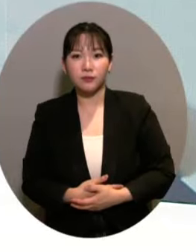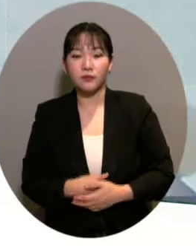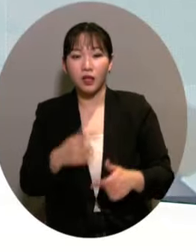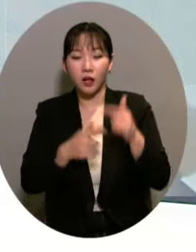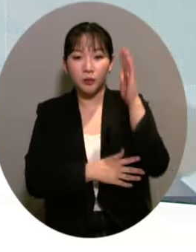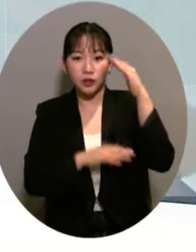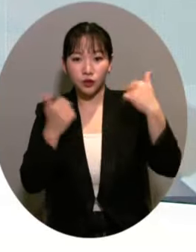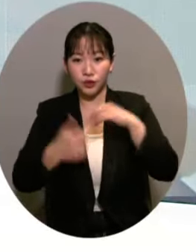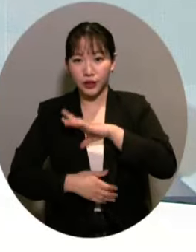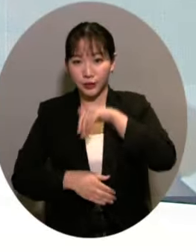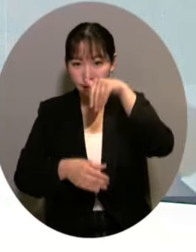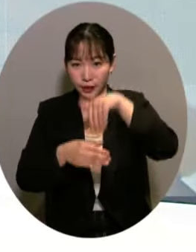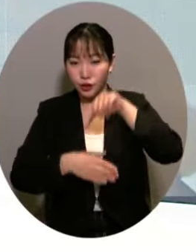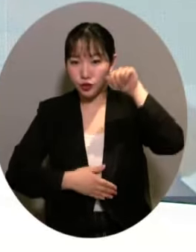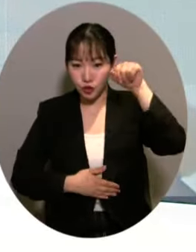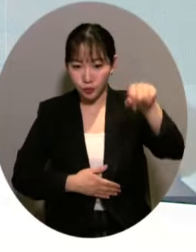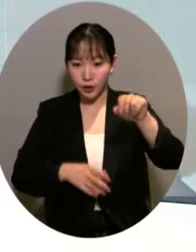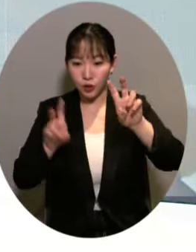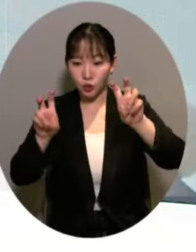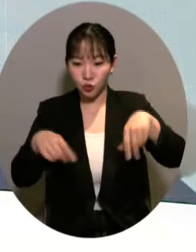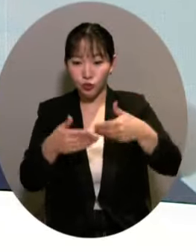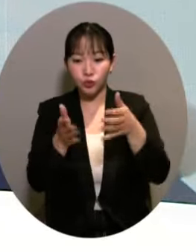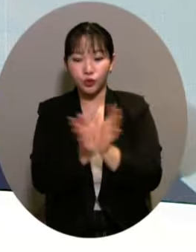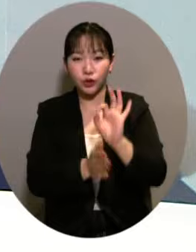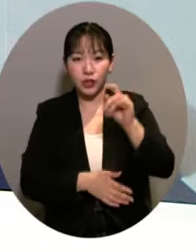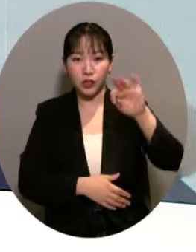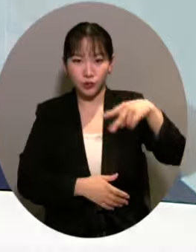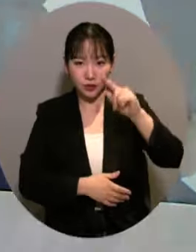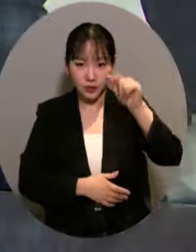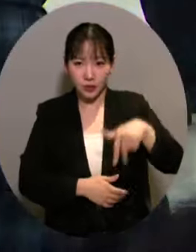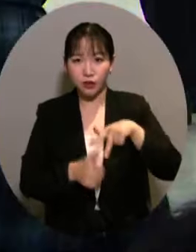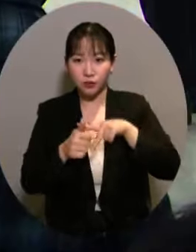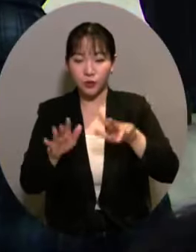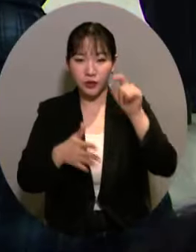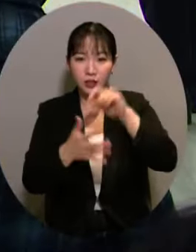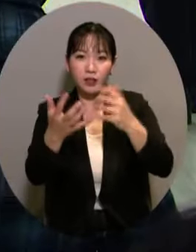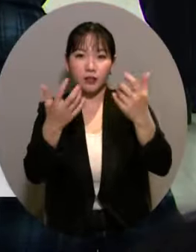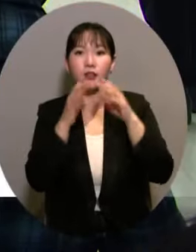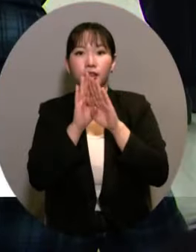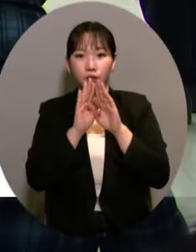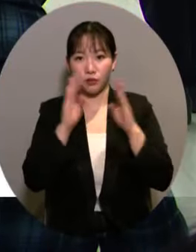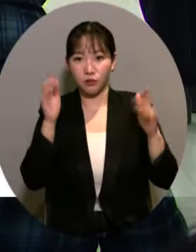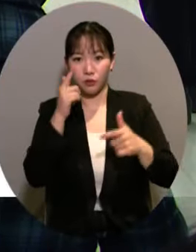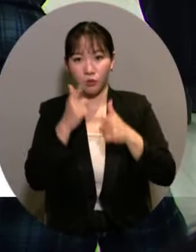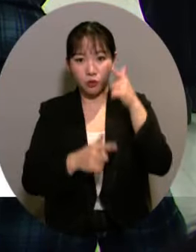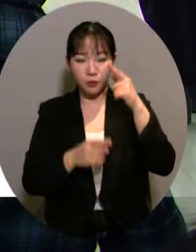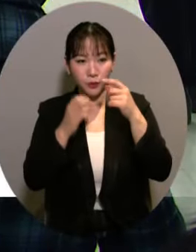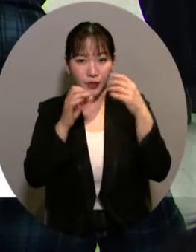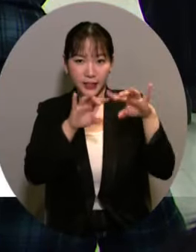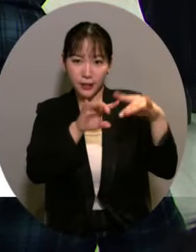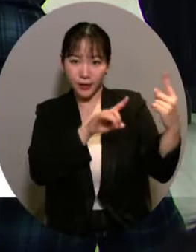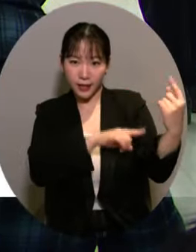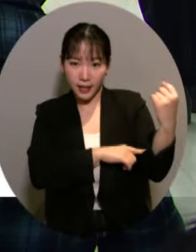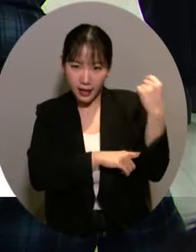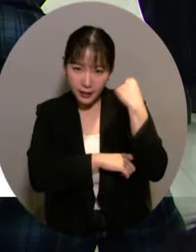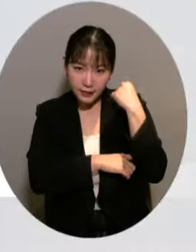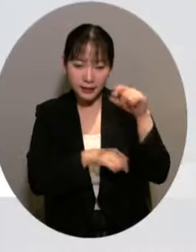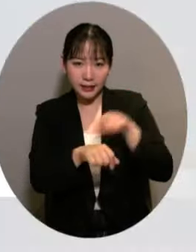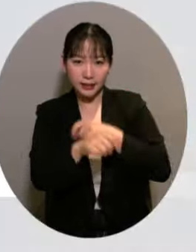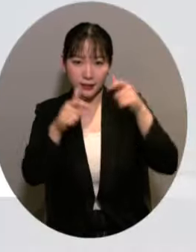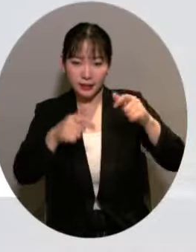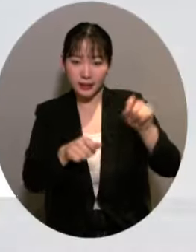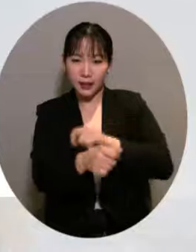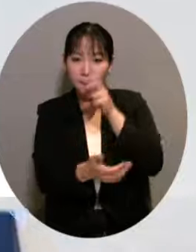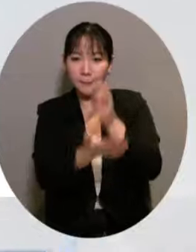목포시 국회의원 선거의 출만한 무소속 이윤석 후보는 오늘 기자 회견을 갖고 목포 신재생 에너지 특화단지